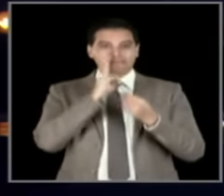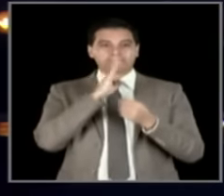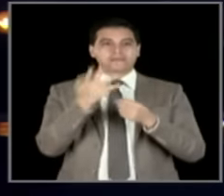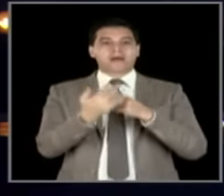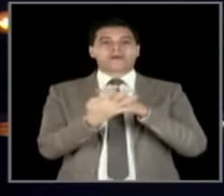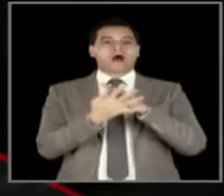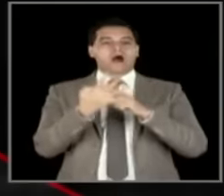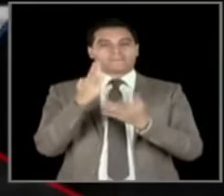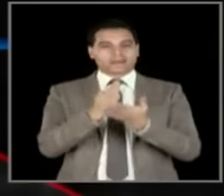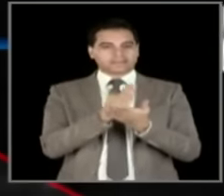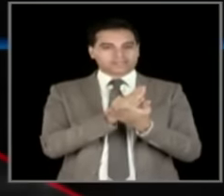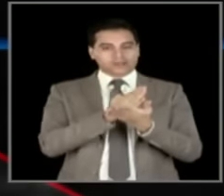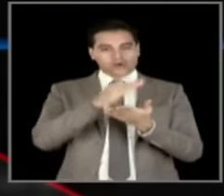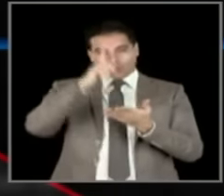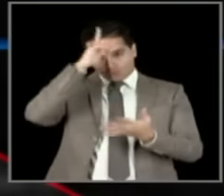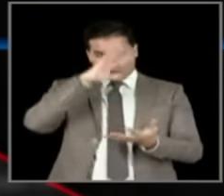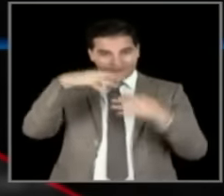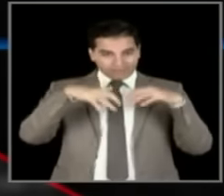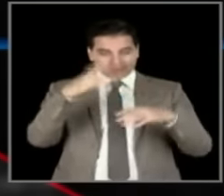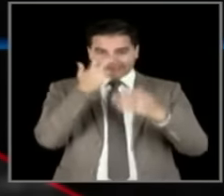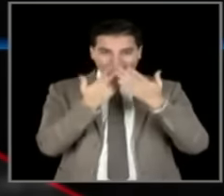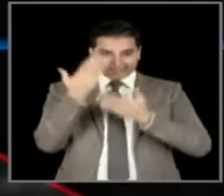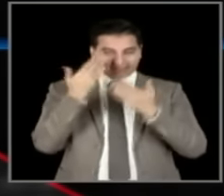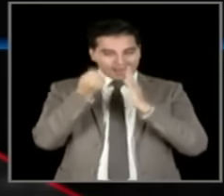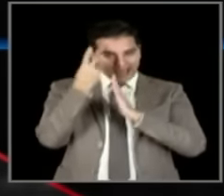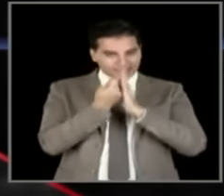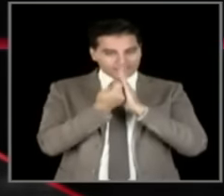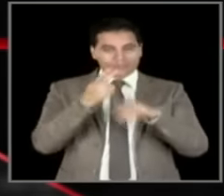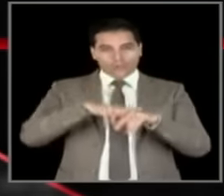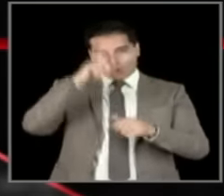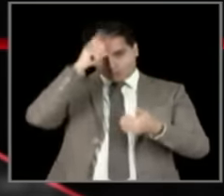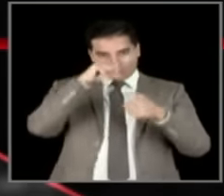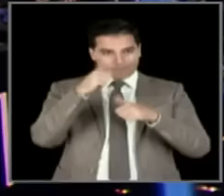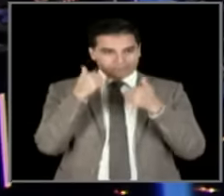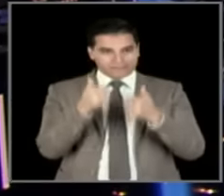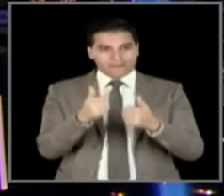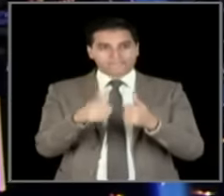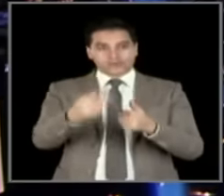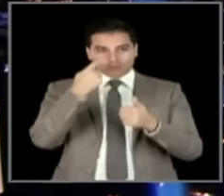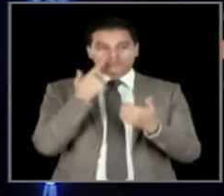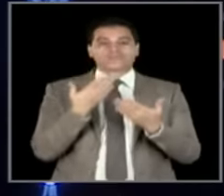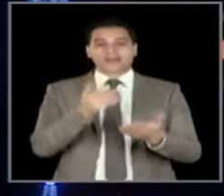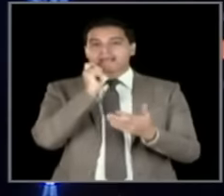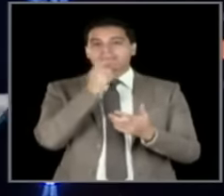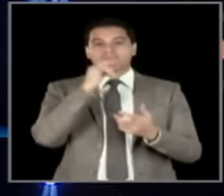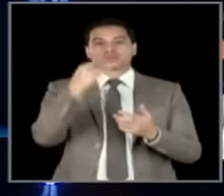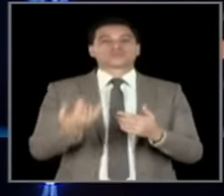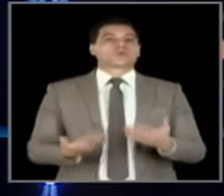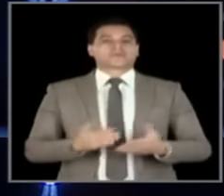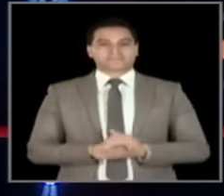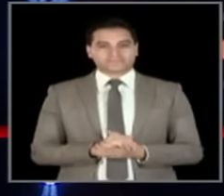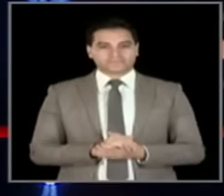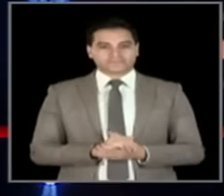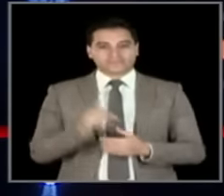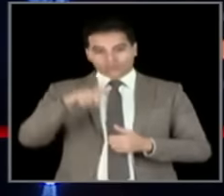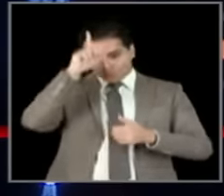العلم 4 اجزاء: جغرافيا، تاريخ، ادب، وعلوم. امتى الجوكر؟